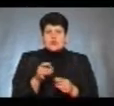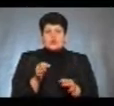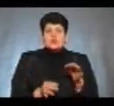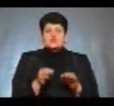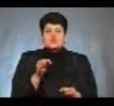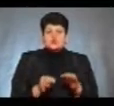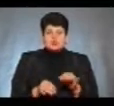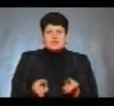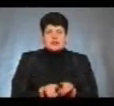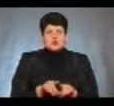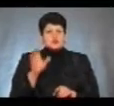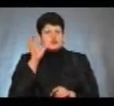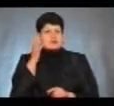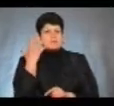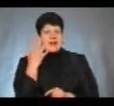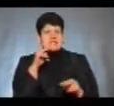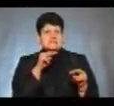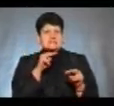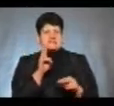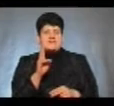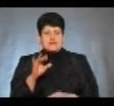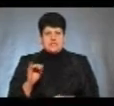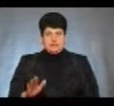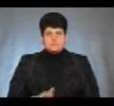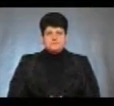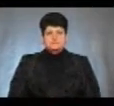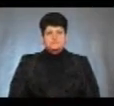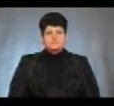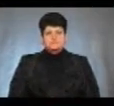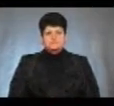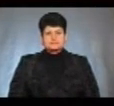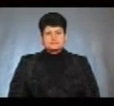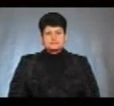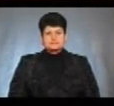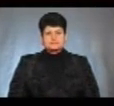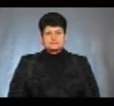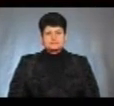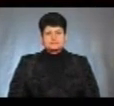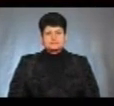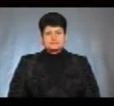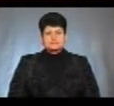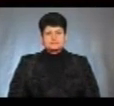Також заслухали 5 свідків. Більше у сюжеті Любові Гадомської. Алло.